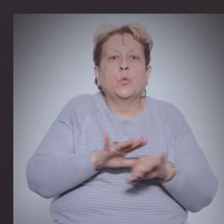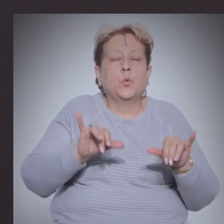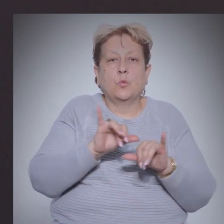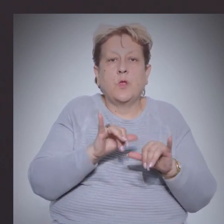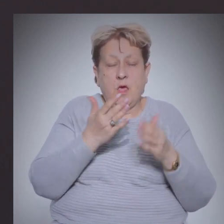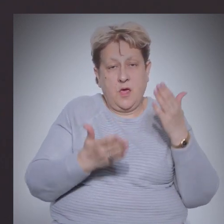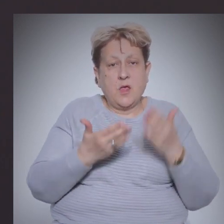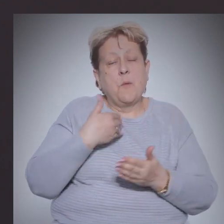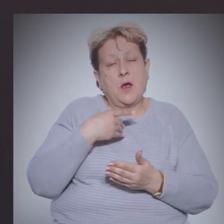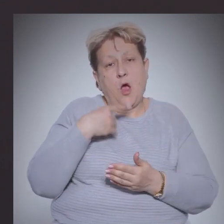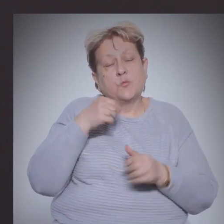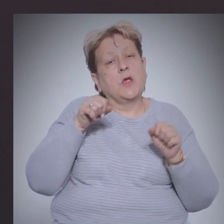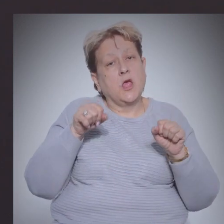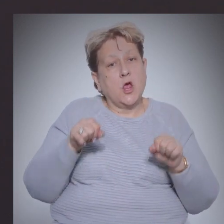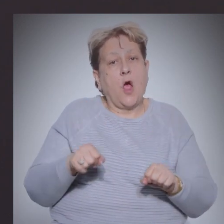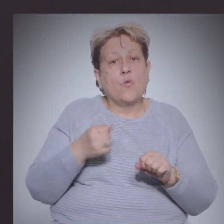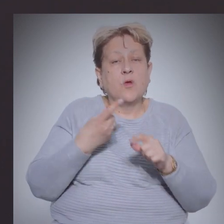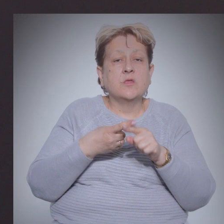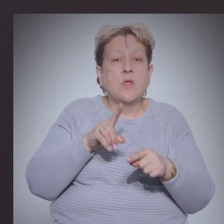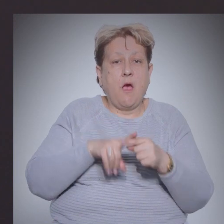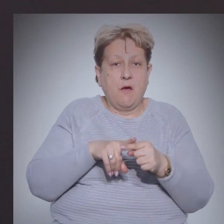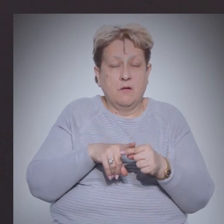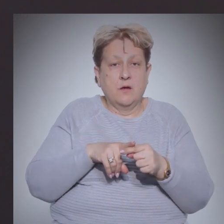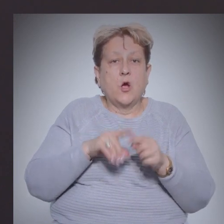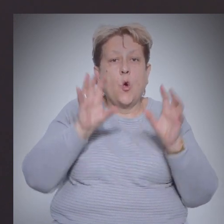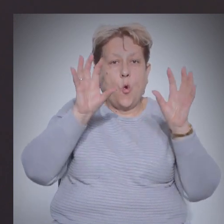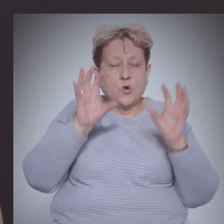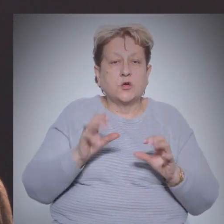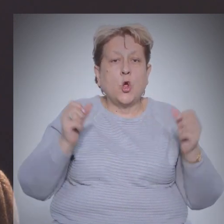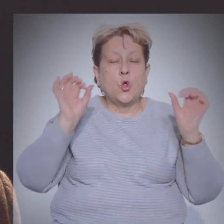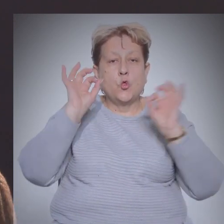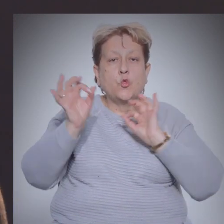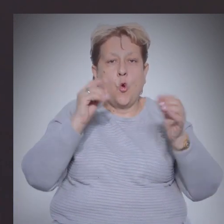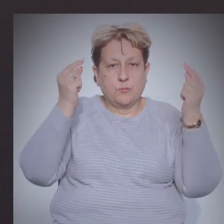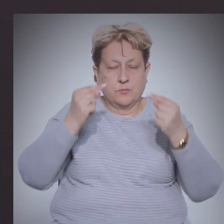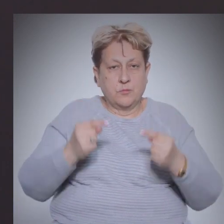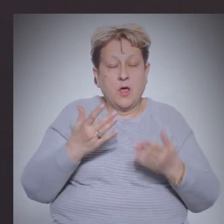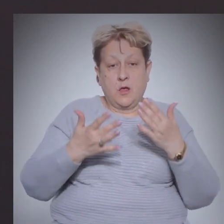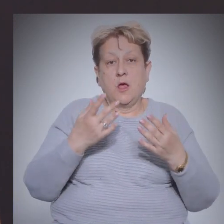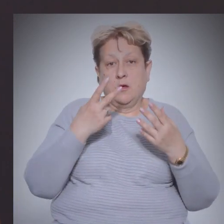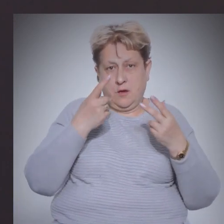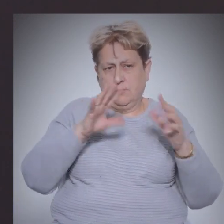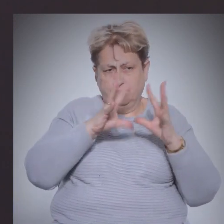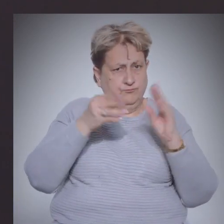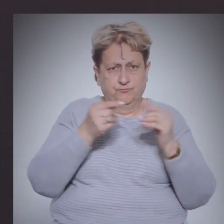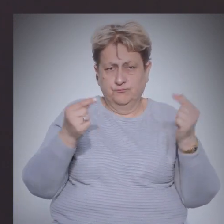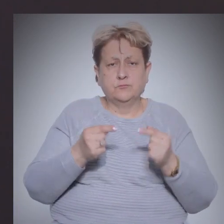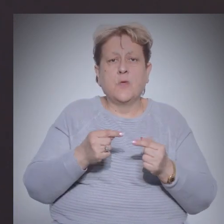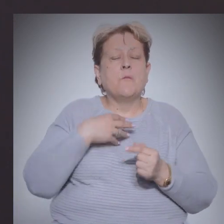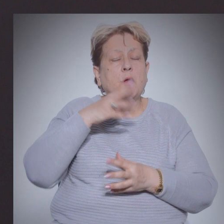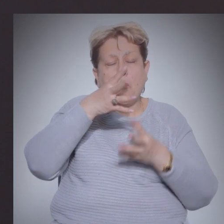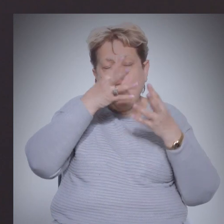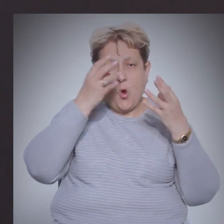Եթե մենք ասում ենք իրավունքը դա օրեզդրական նորմերի համակցությունը, այսինքն երևութների